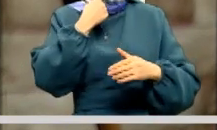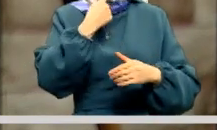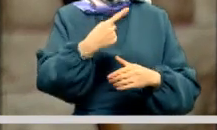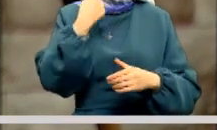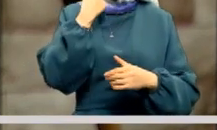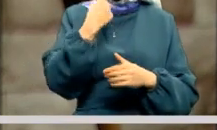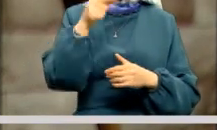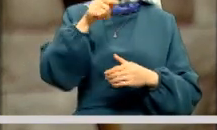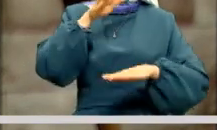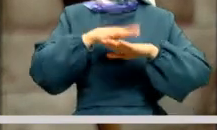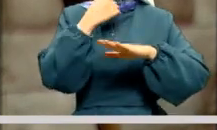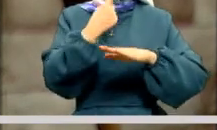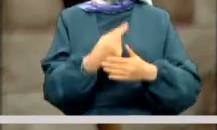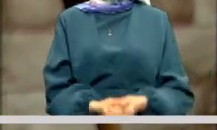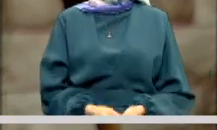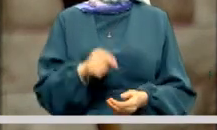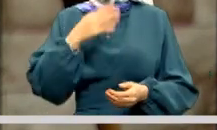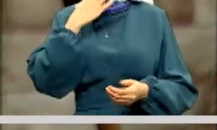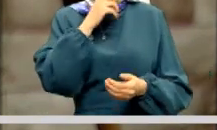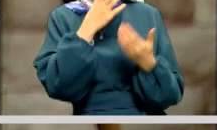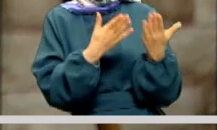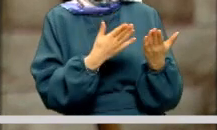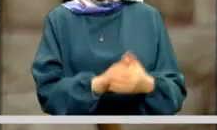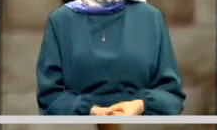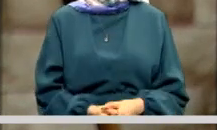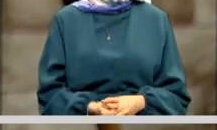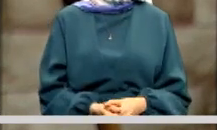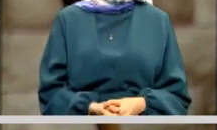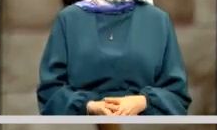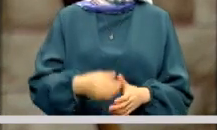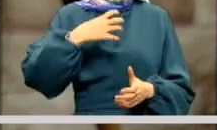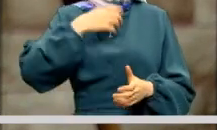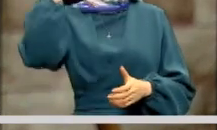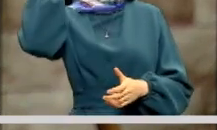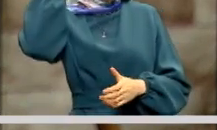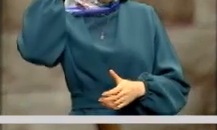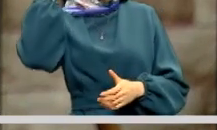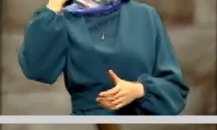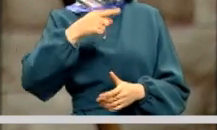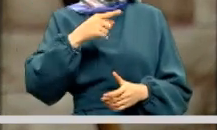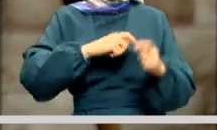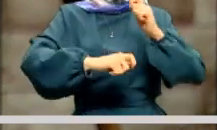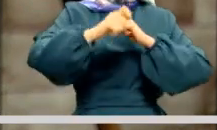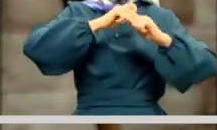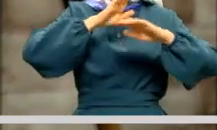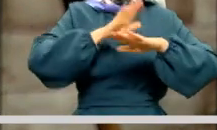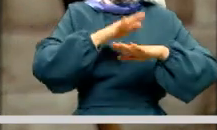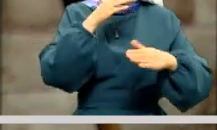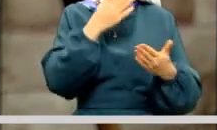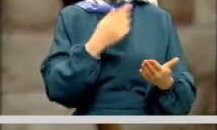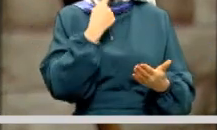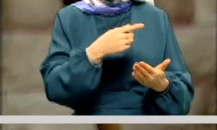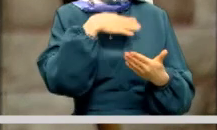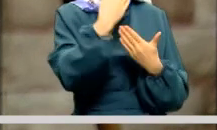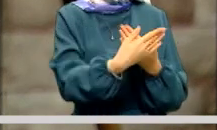onu uygularım orada da yoksa dediği zaman hani kendi işte adımlaeyimle hareket eder uygularım dedikten sonra